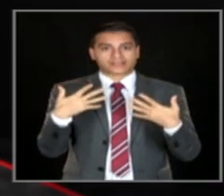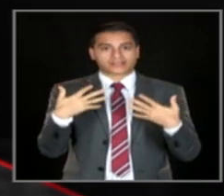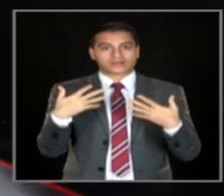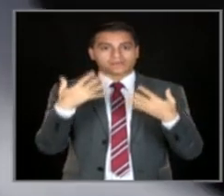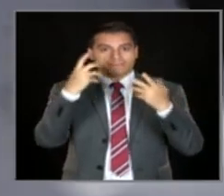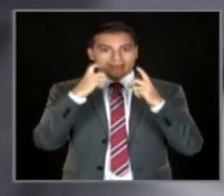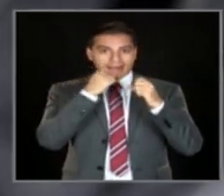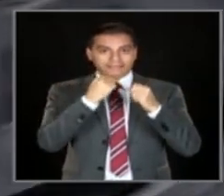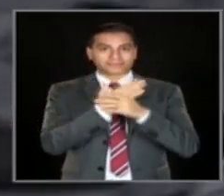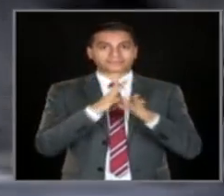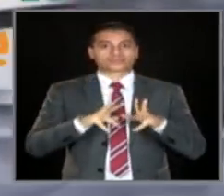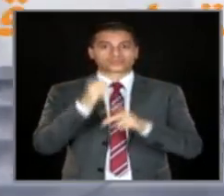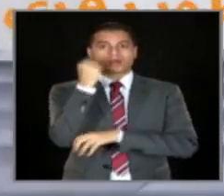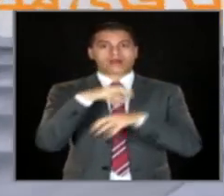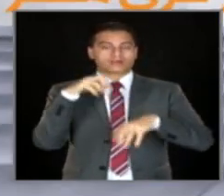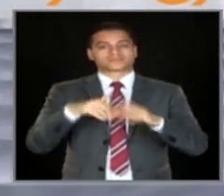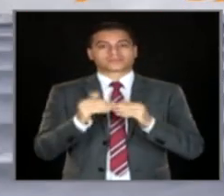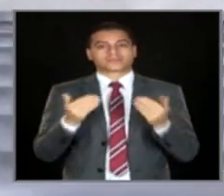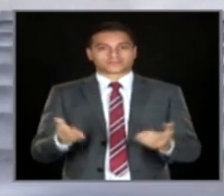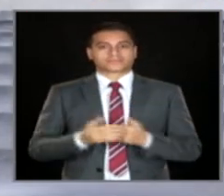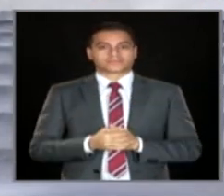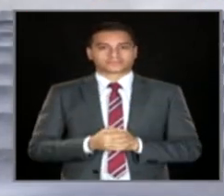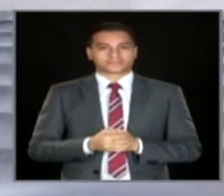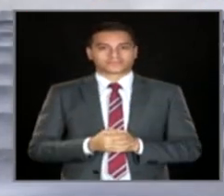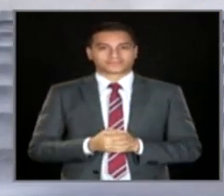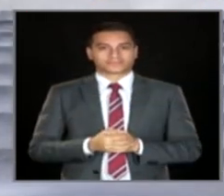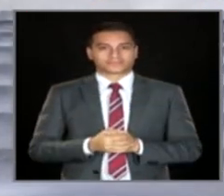34,330,000 جنيه من البنك الأهلي لتطوير الكرة المصرية.